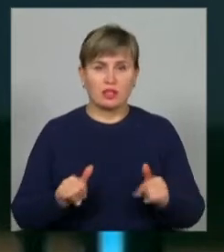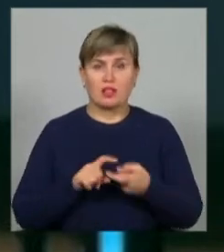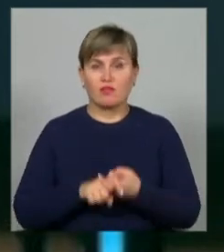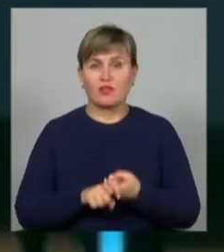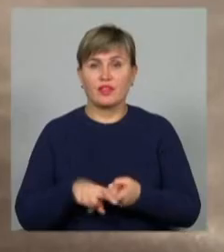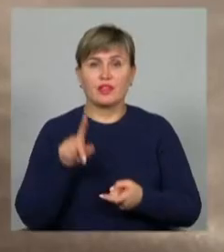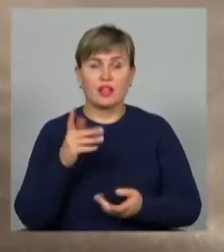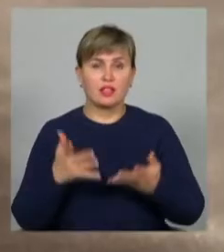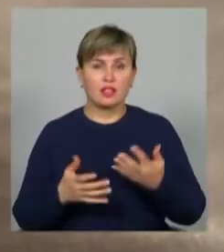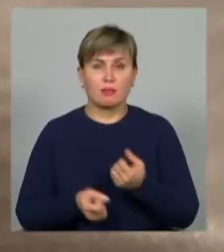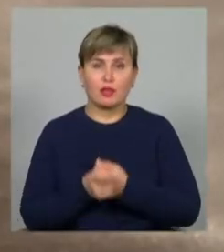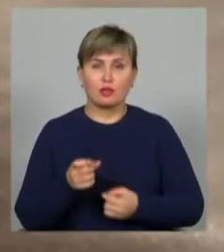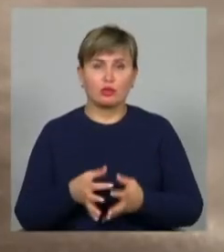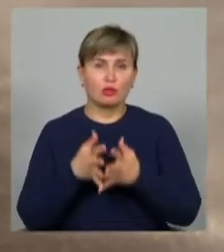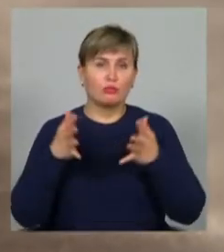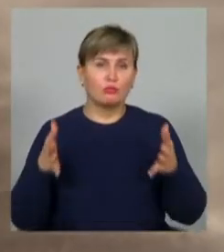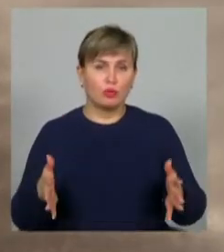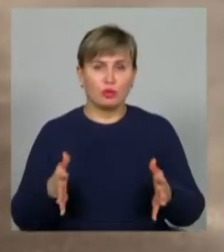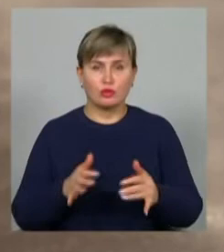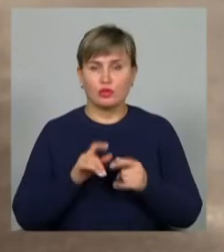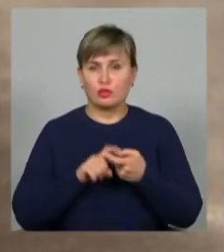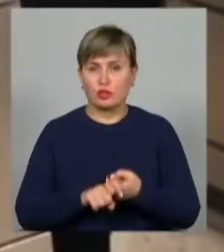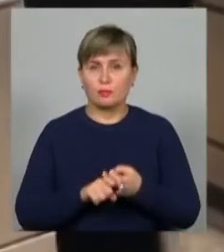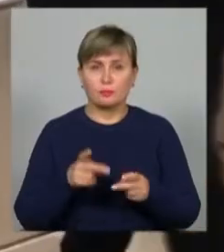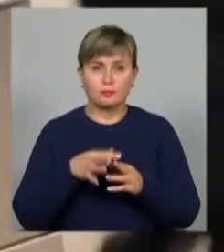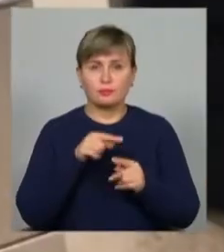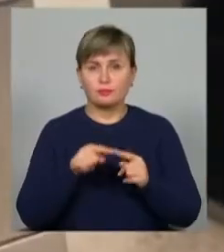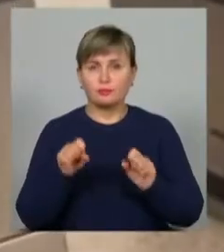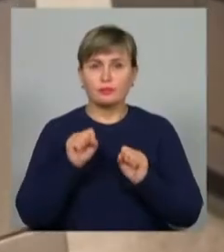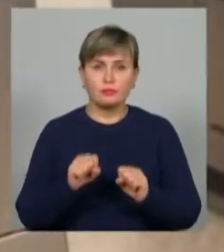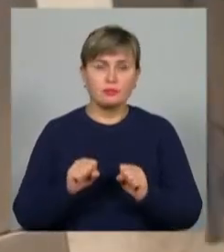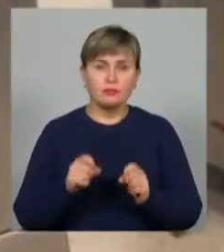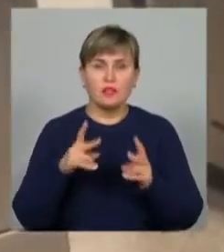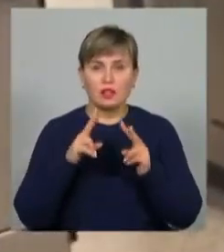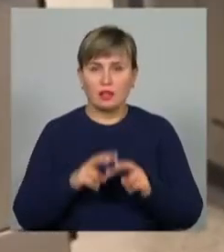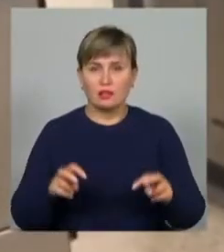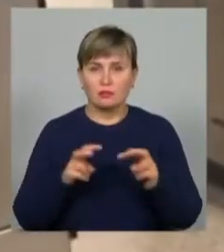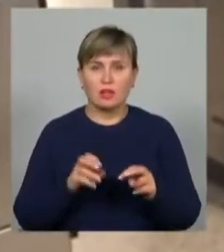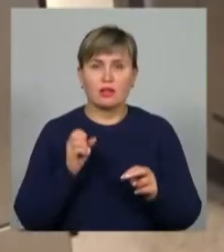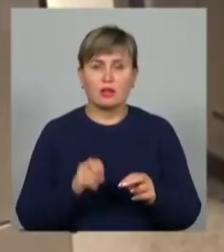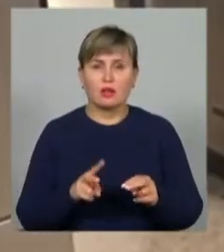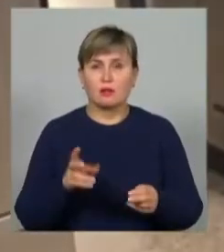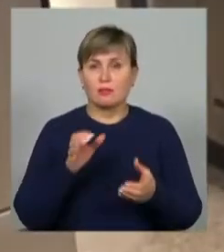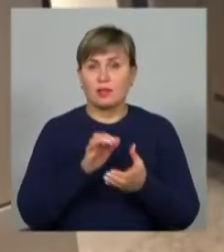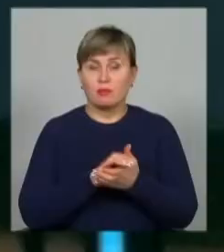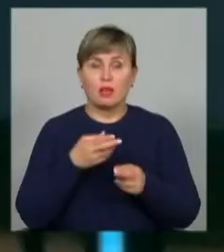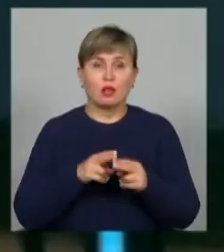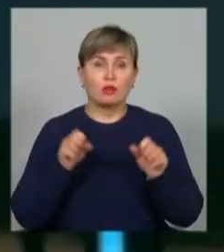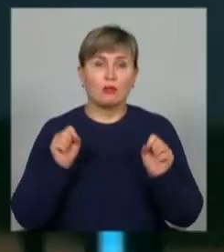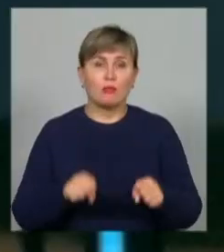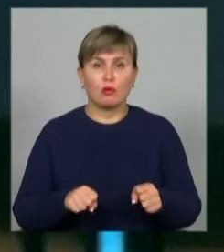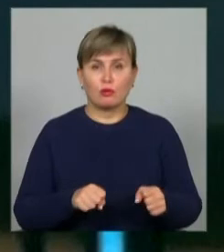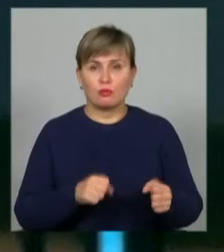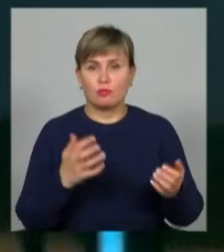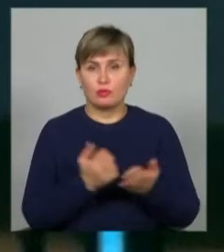даже если появится еще более вирулентный штамм. Этот период повышенной защиты следует рассматривать как перемирие, которое могло бы принести